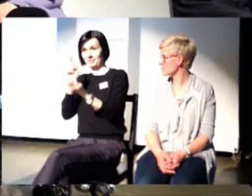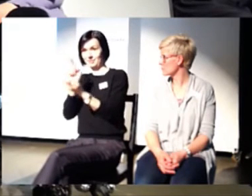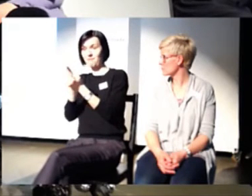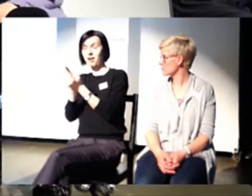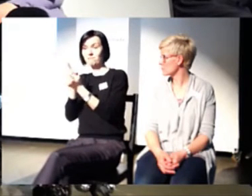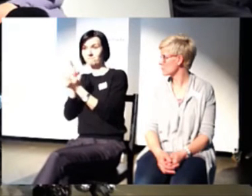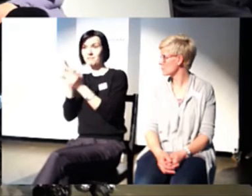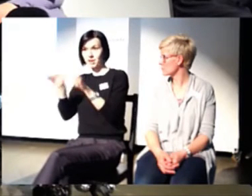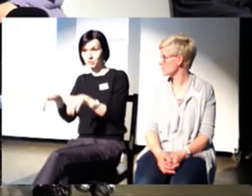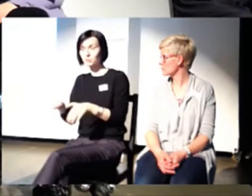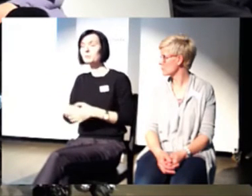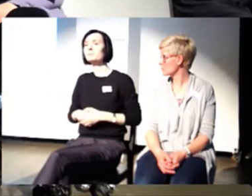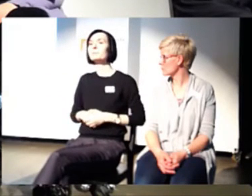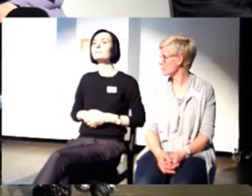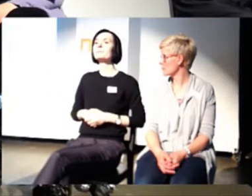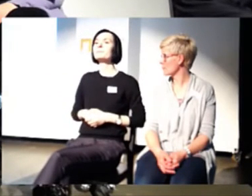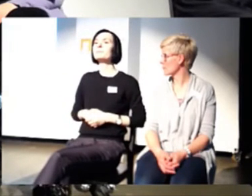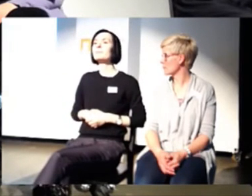Sitten niihin valintoihin